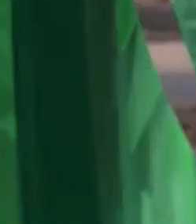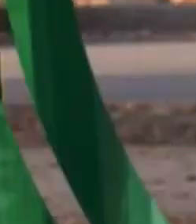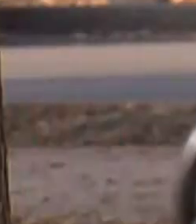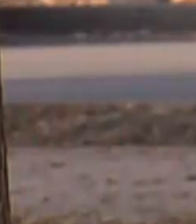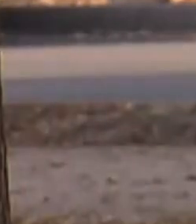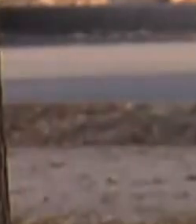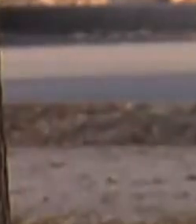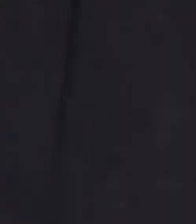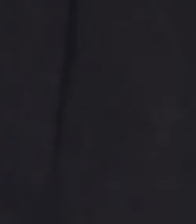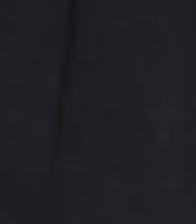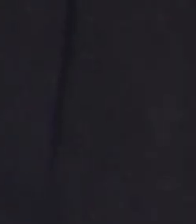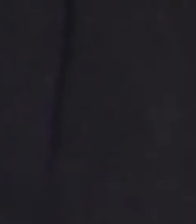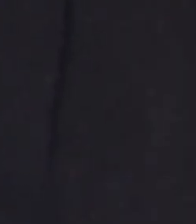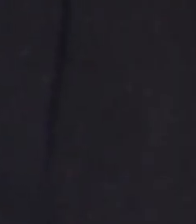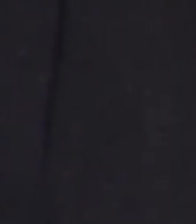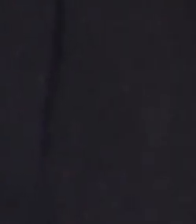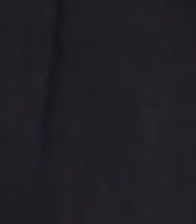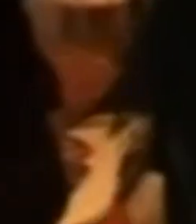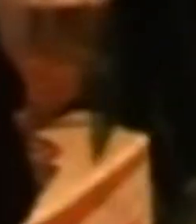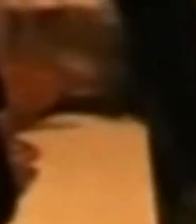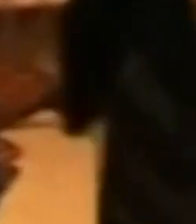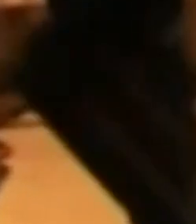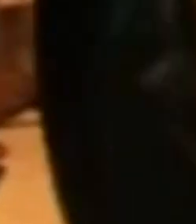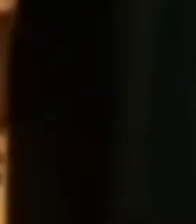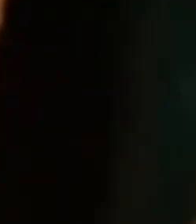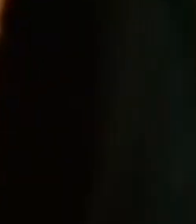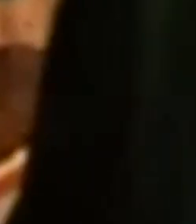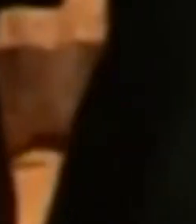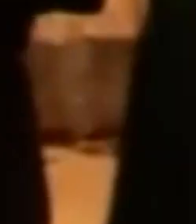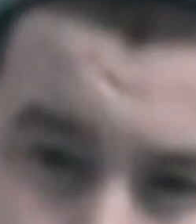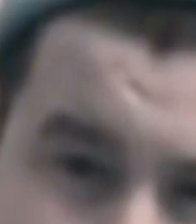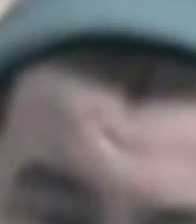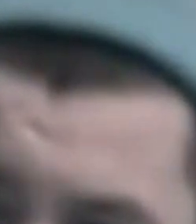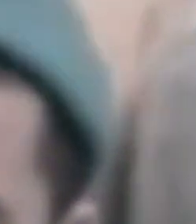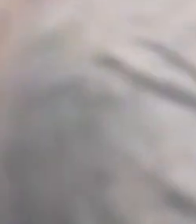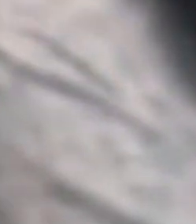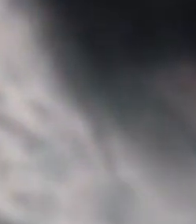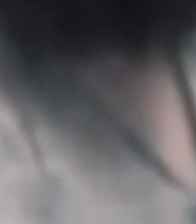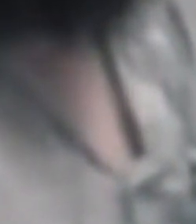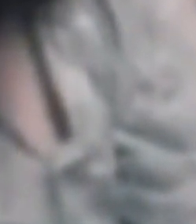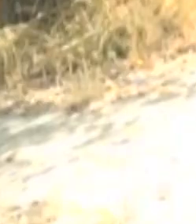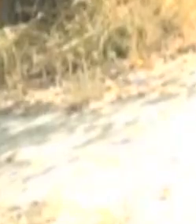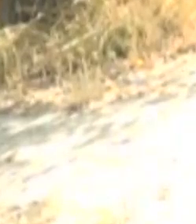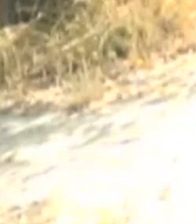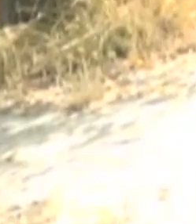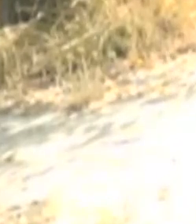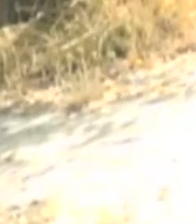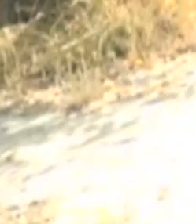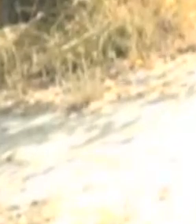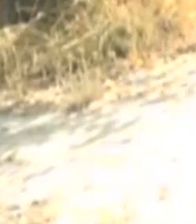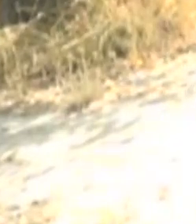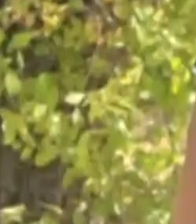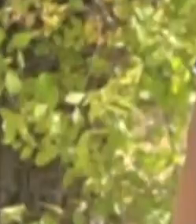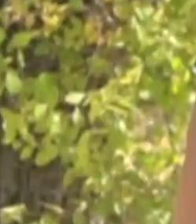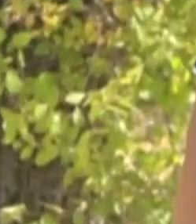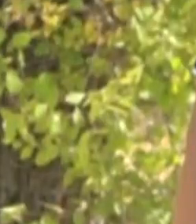алматинец силой намеревался выдать замуж несовершеннолетнюю дочь за своего друга подробности шокирующий историй в материале